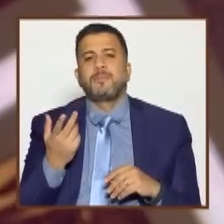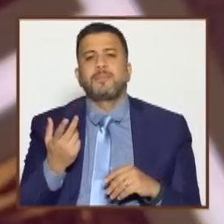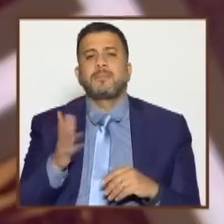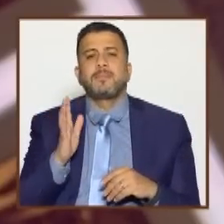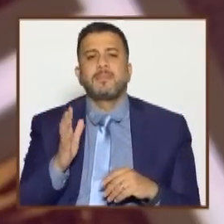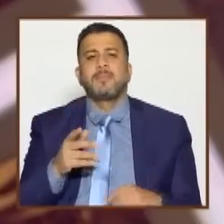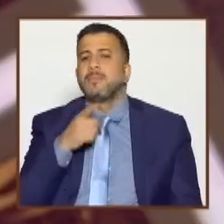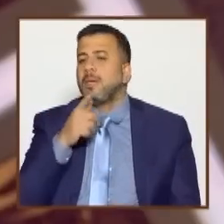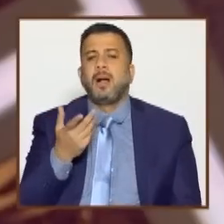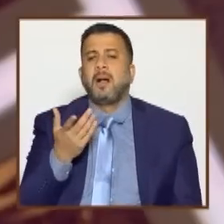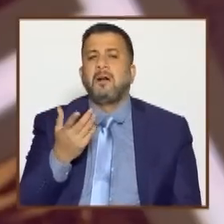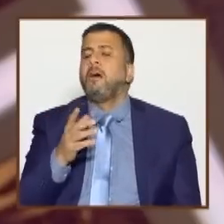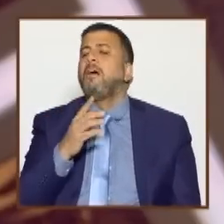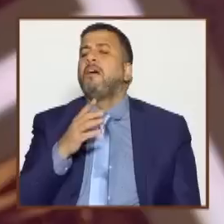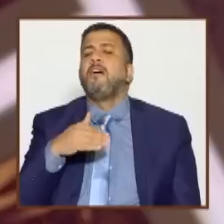يقولون